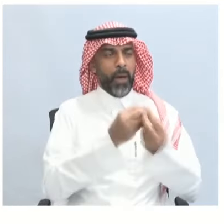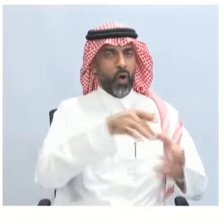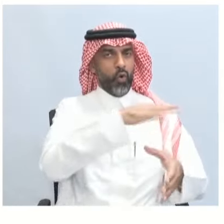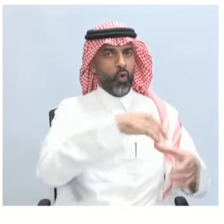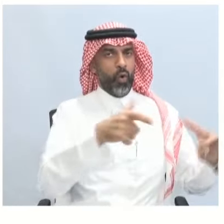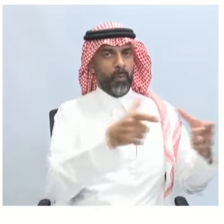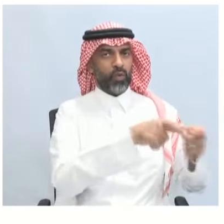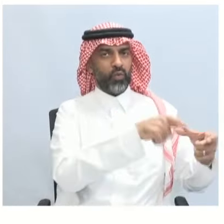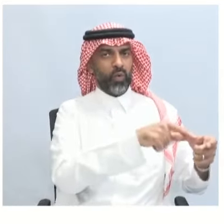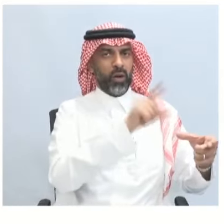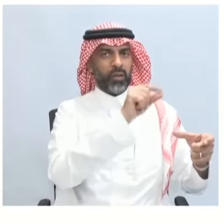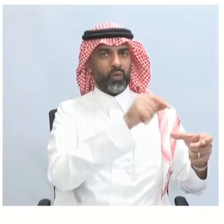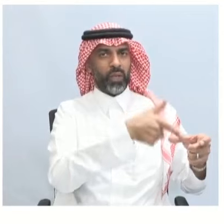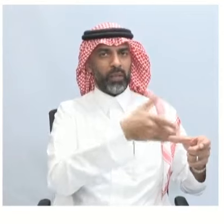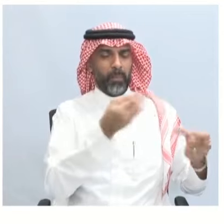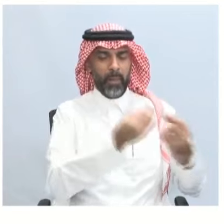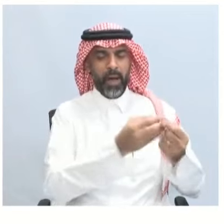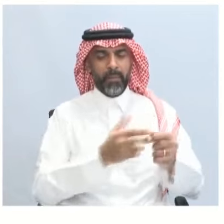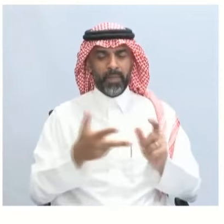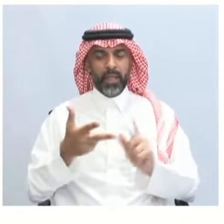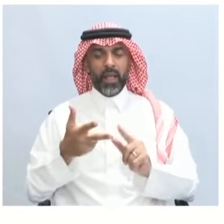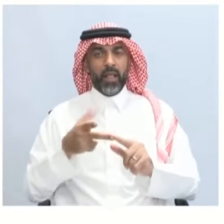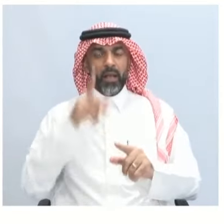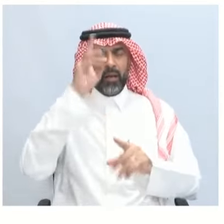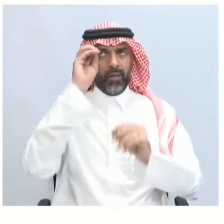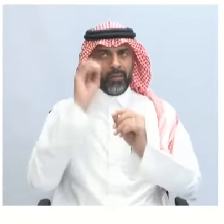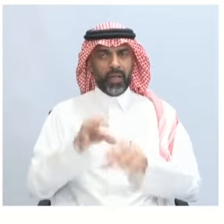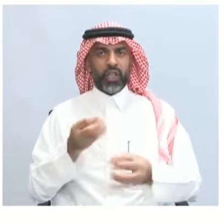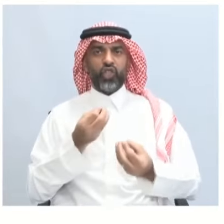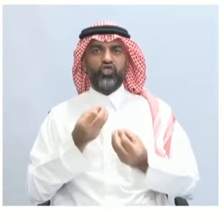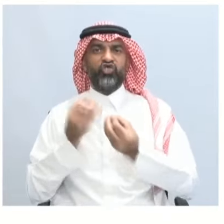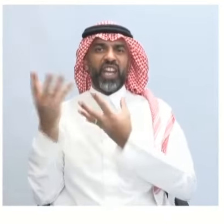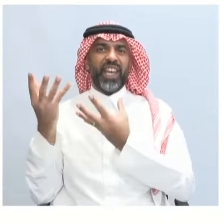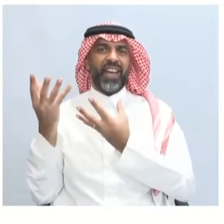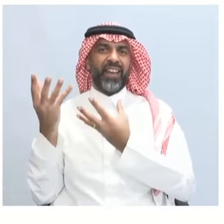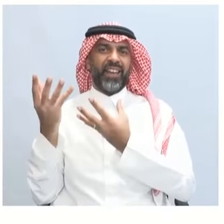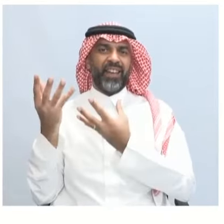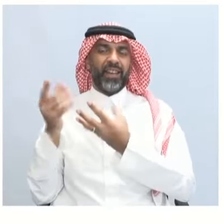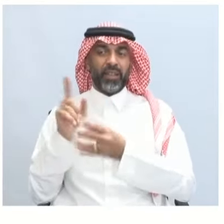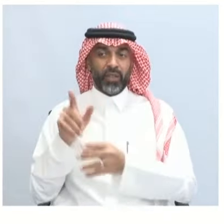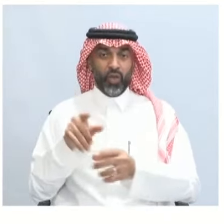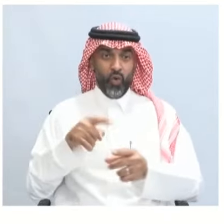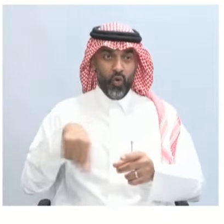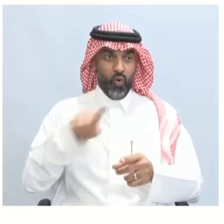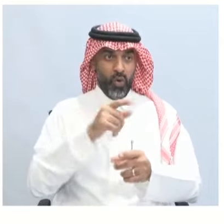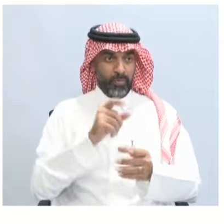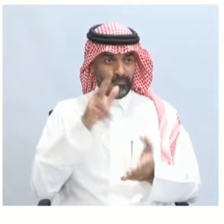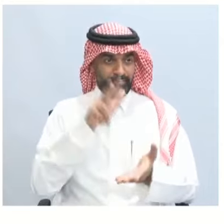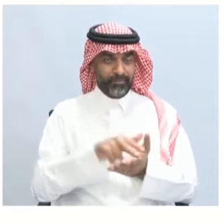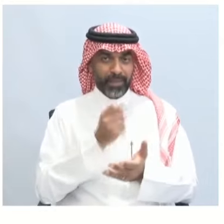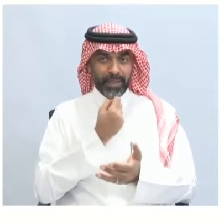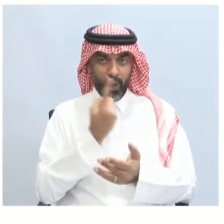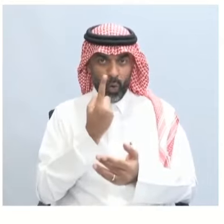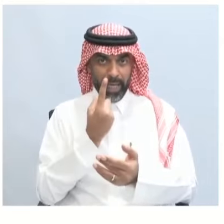التوحيد بالجنه تبشير اهل التوحيد بالجنه فهذه من الاثار ومن النتائج التي يظفر بها من حقق